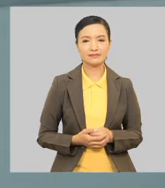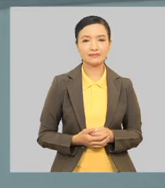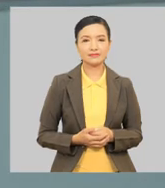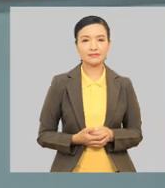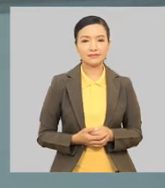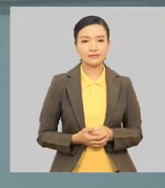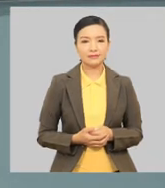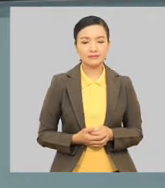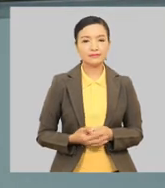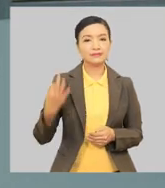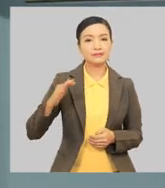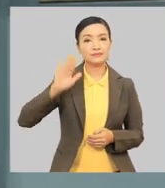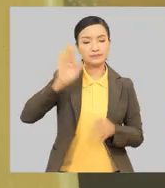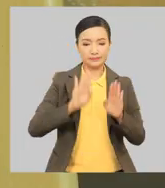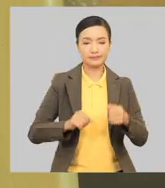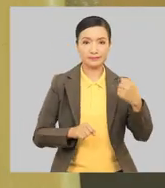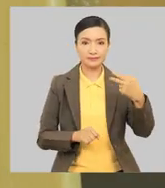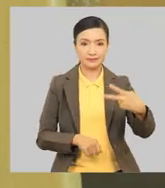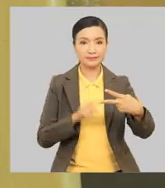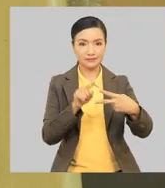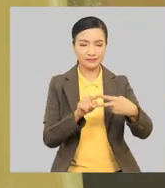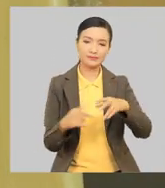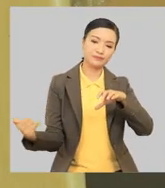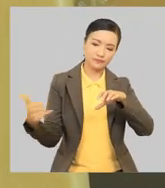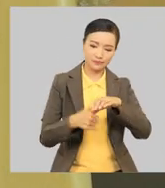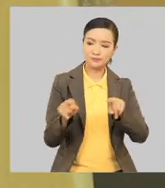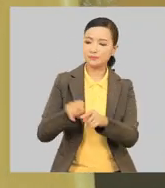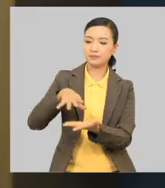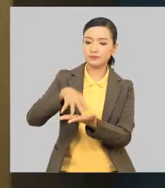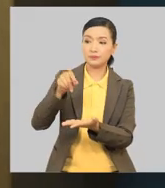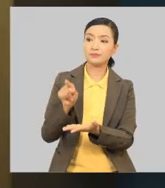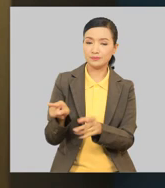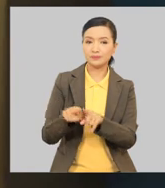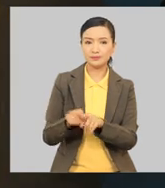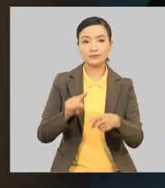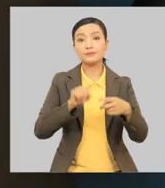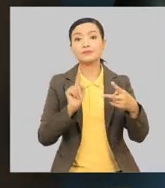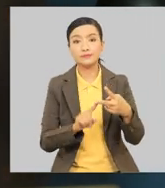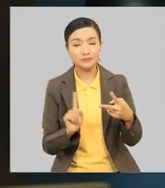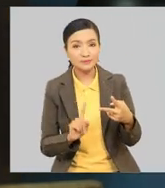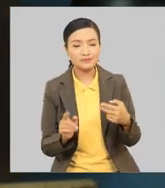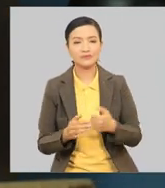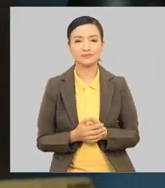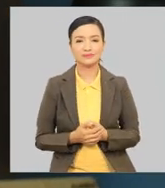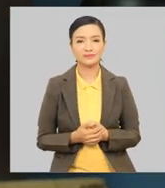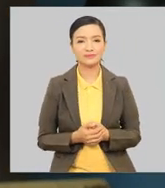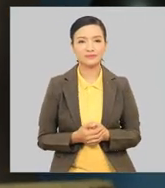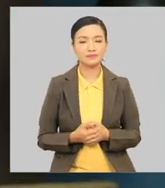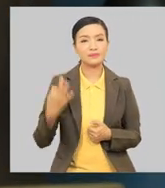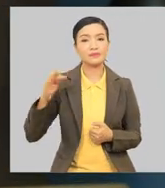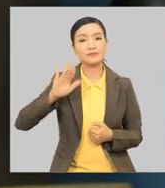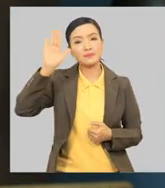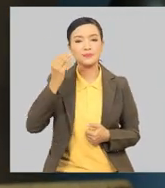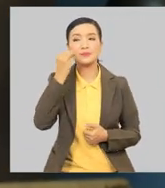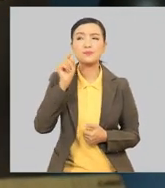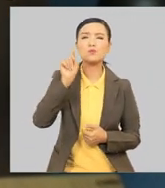ได้ครับ ก็อาสาของเราจะมีอยู่2แบบก็คือ walk in เข้ามาเหมือนน้องชมพู่เนี่ยฮะส่วนอีกประเภทนึงก็คือพี่อาสาที่บันทึ